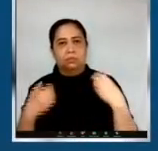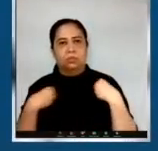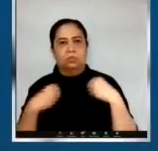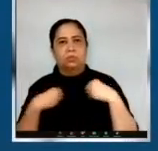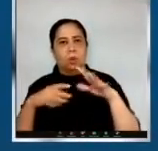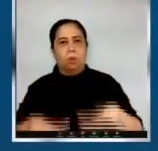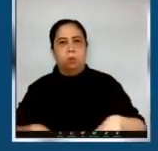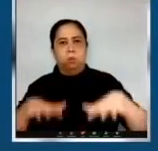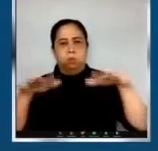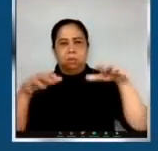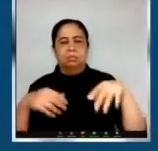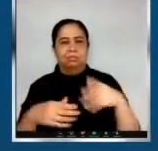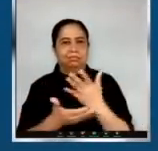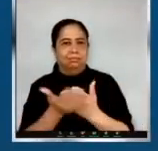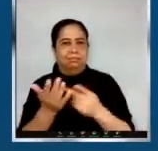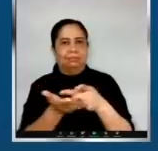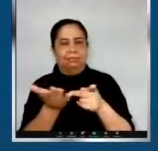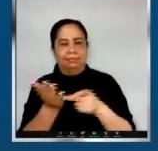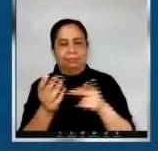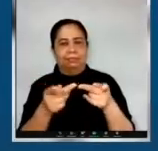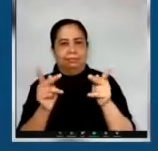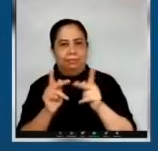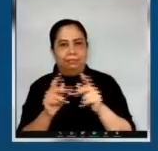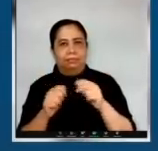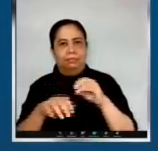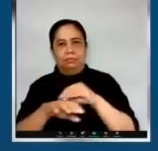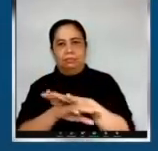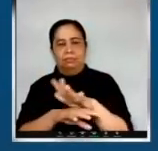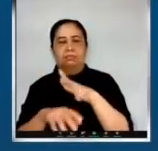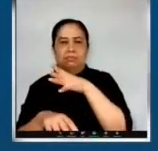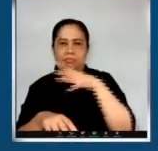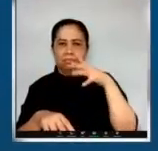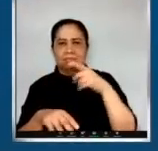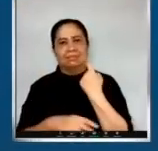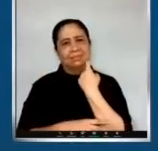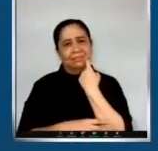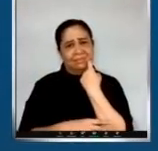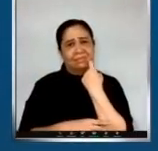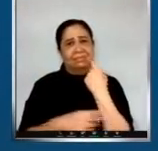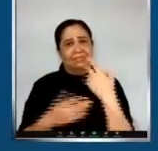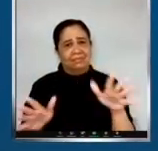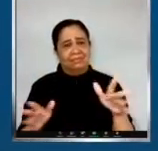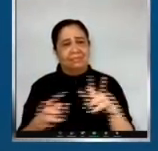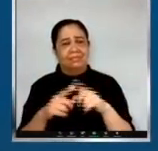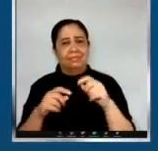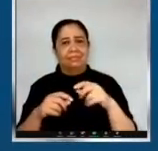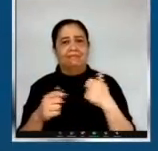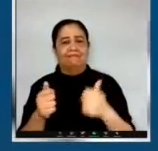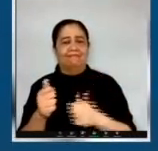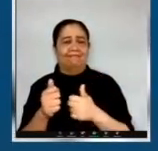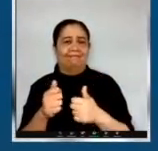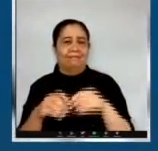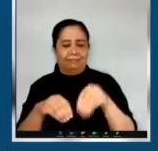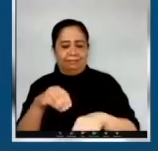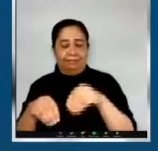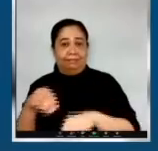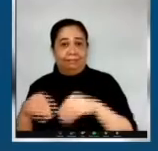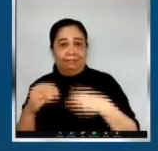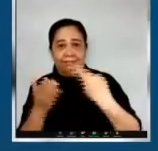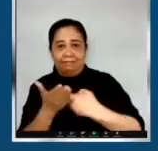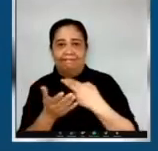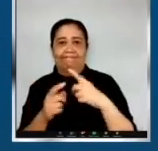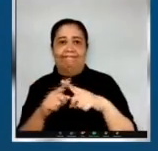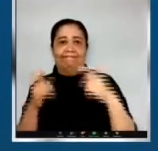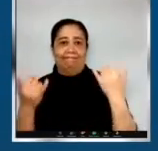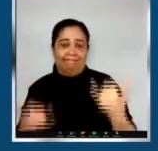lugar noon. Lubhang apektado ang mga magsasaka na kamakailan lang ay humabol pa sa pagtatanim ng palay. Pero ngayon nga po,